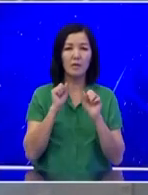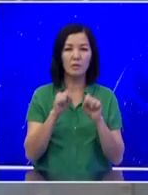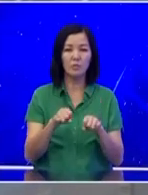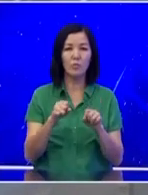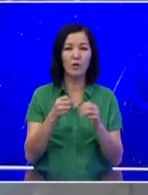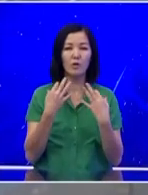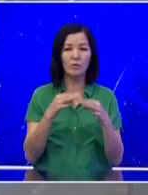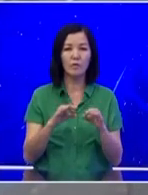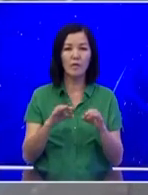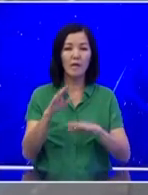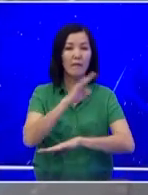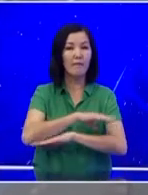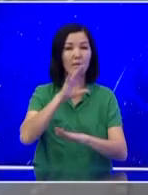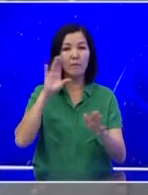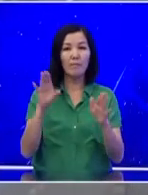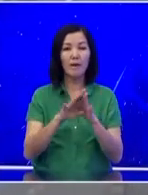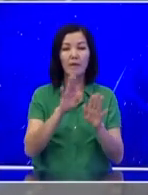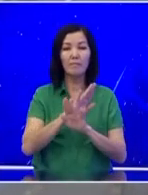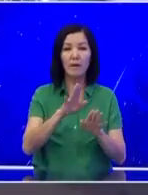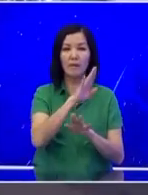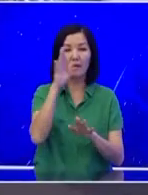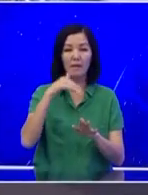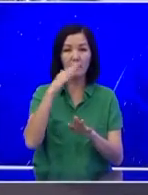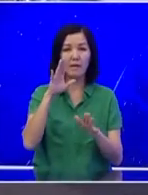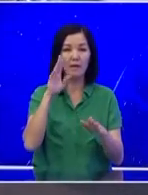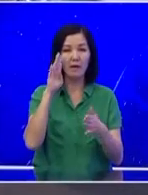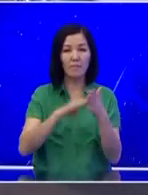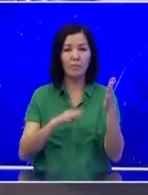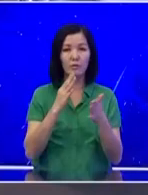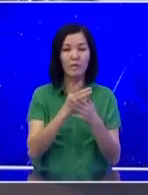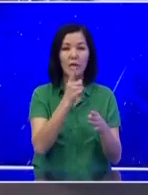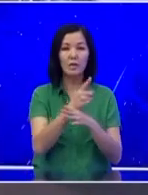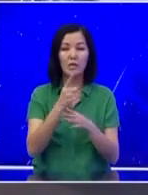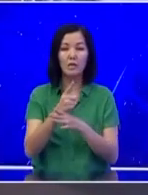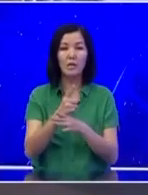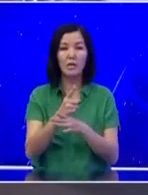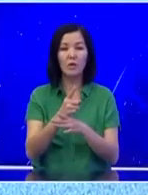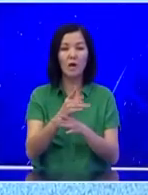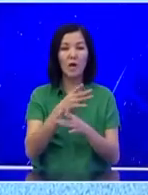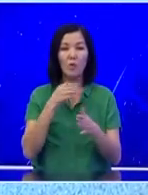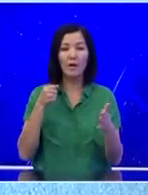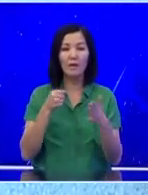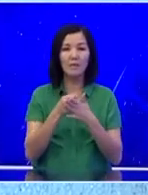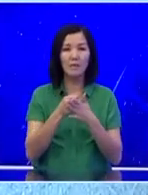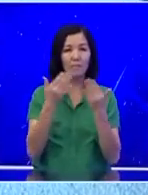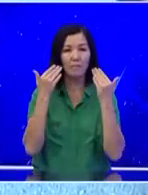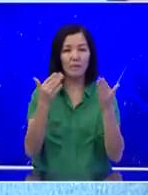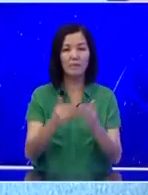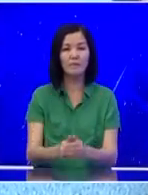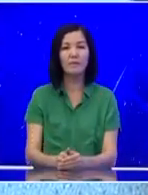Ал тәртіпке бағынбаған ата-аналар айыппұл арқалайды. Әзірге бұл шектеулер қай уақытқа дейін созылатыны белгісіз.